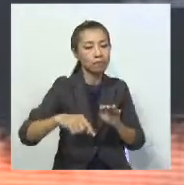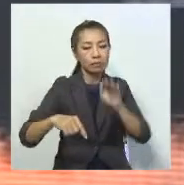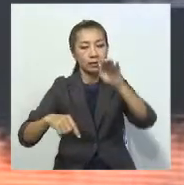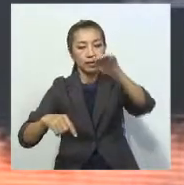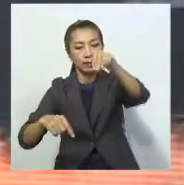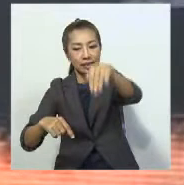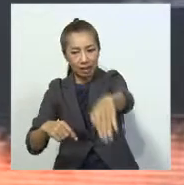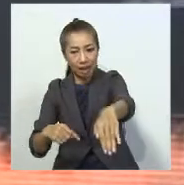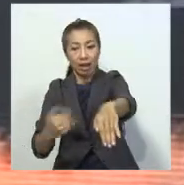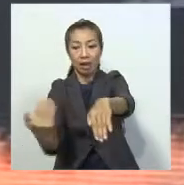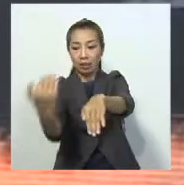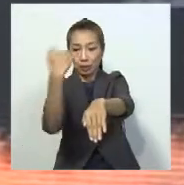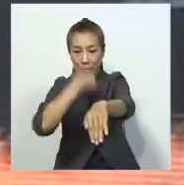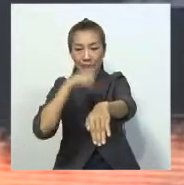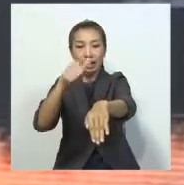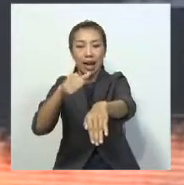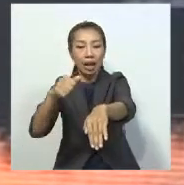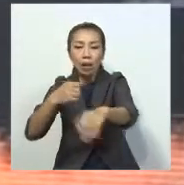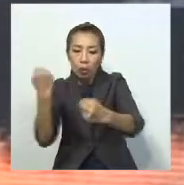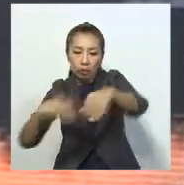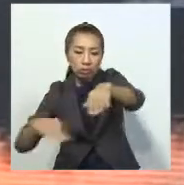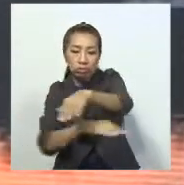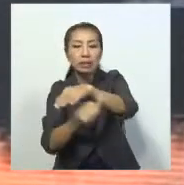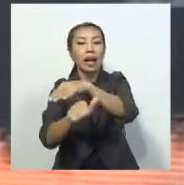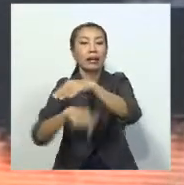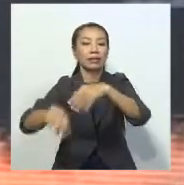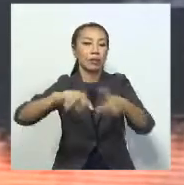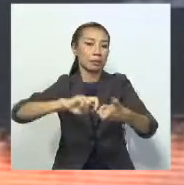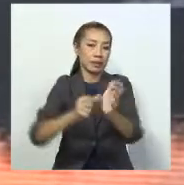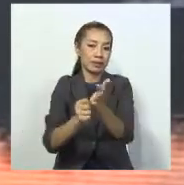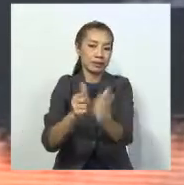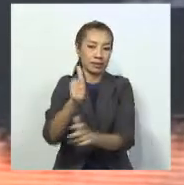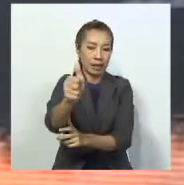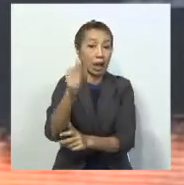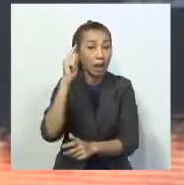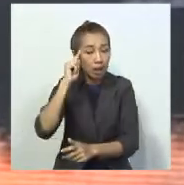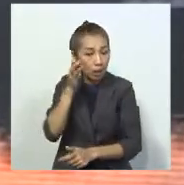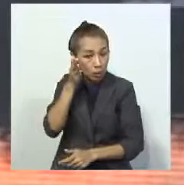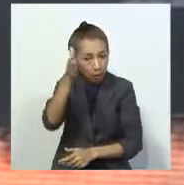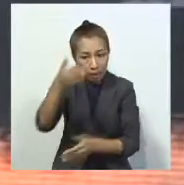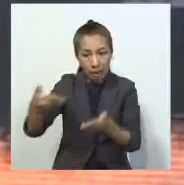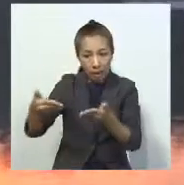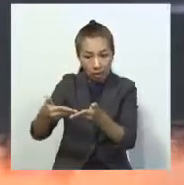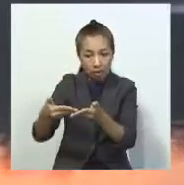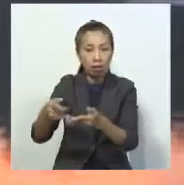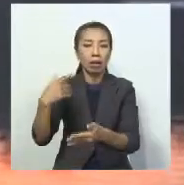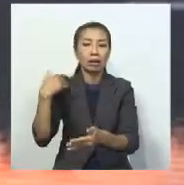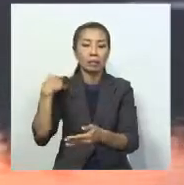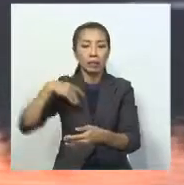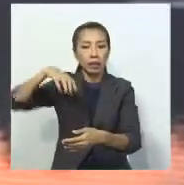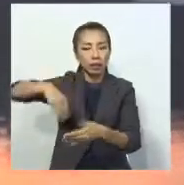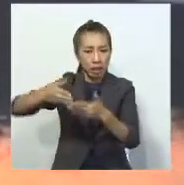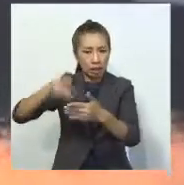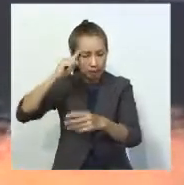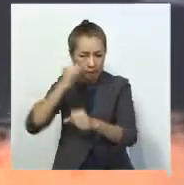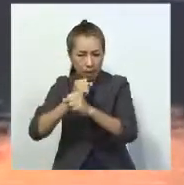ใกล้นี้ค่ะก็จะมีสถานีกระจายสินค้าและรองรับท่าเรือบกที่การท่าเรือแห่งประเทศไทยค่ะได้เตรียมการก่อสร้